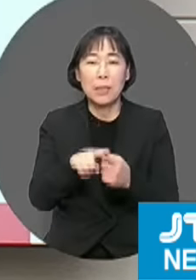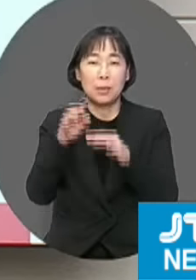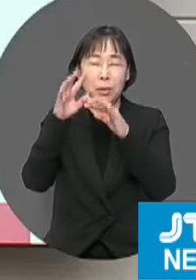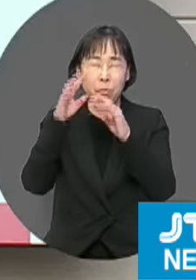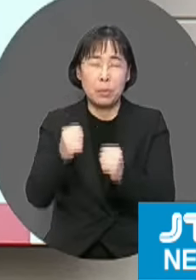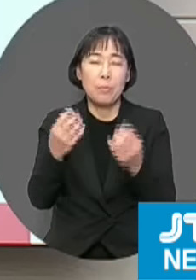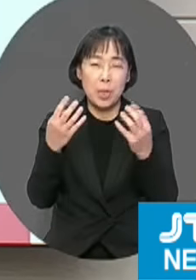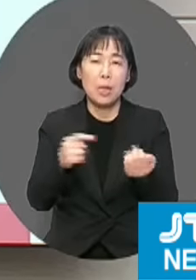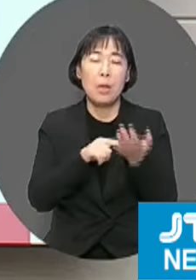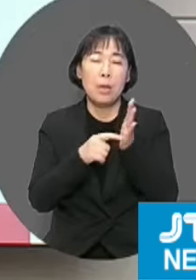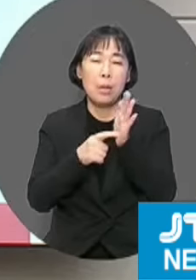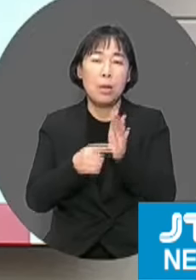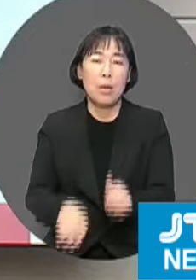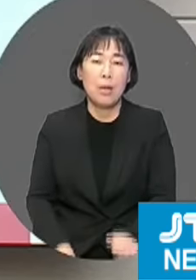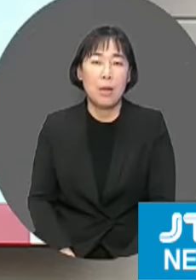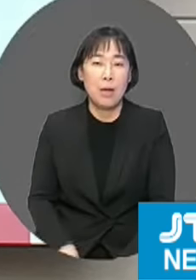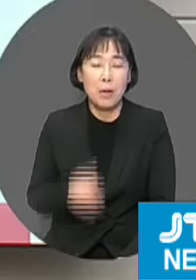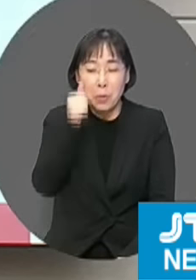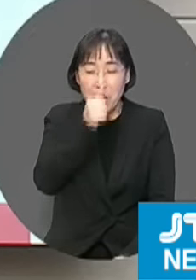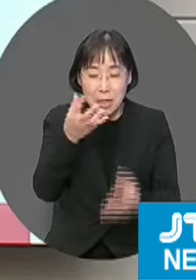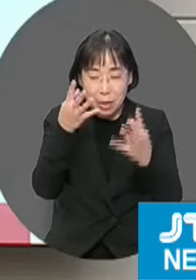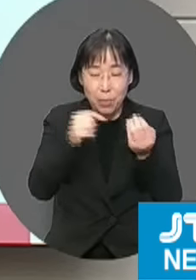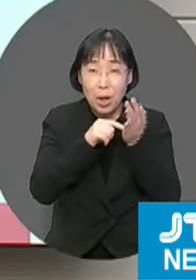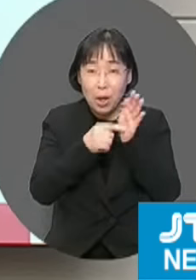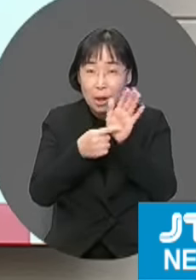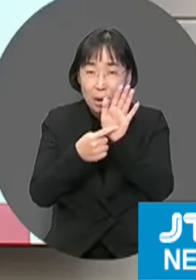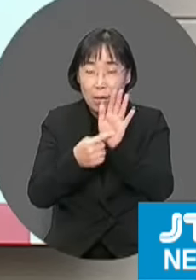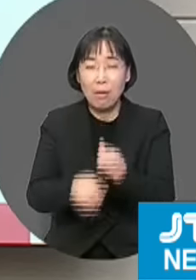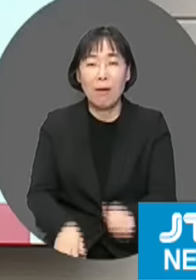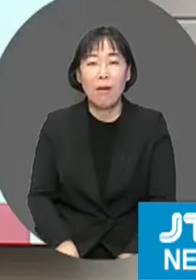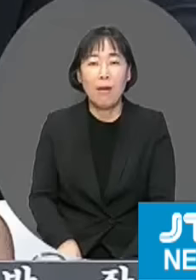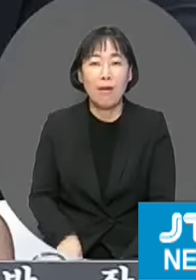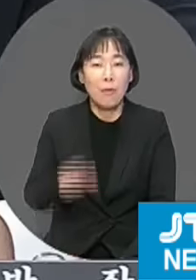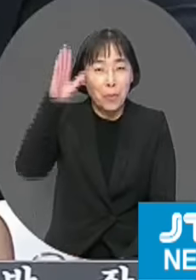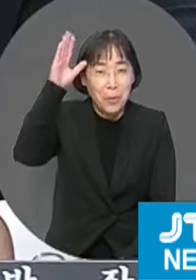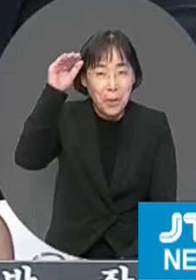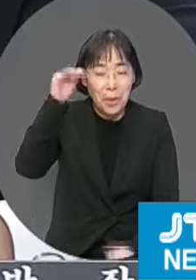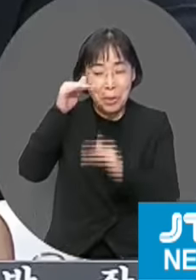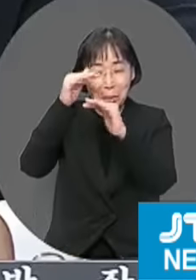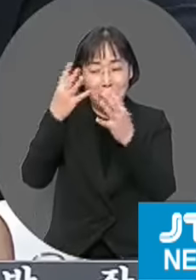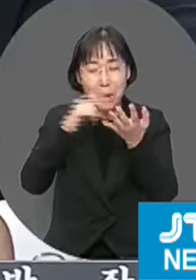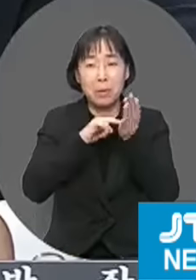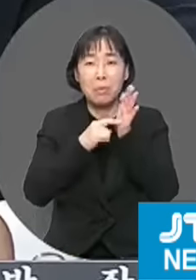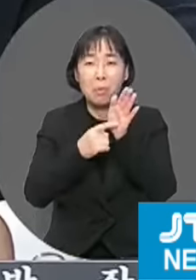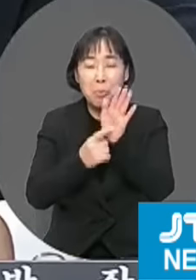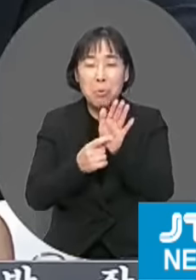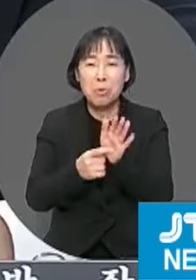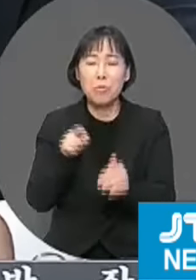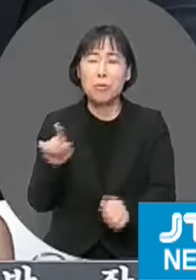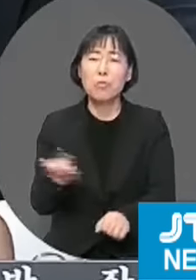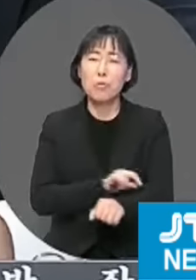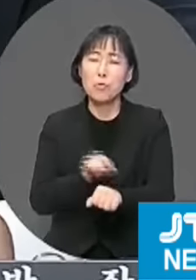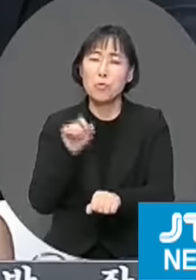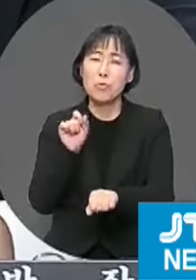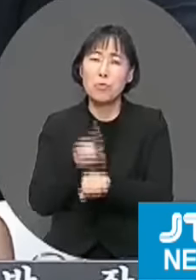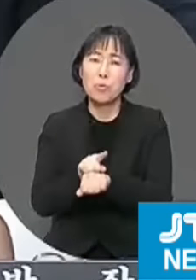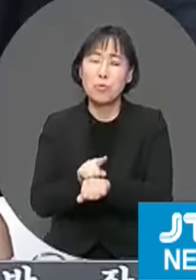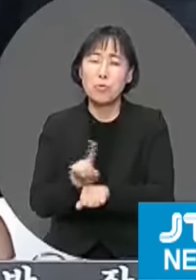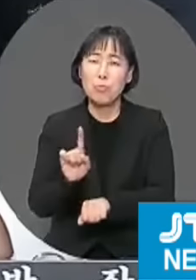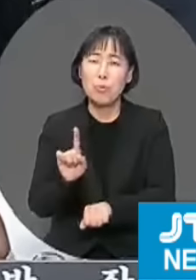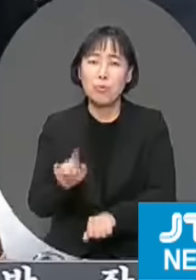강아지하고. 그런데 고양이와 강아지 사진이 KBS가 특화된 부분입니까? 그러니까 저는